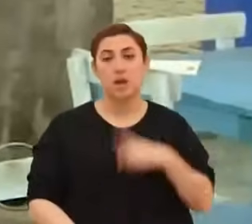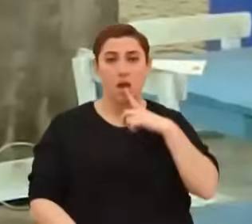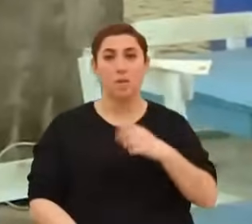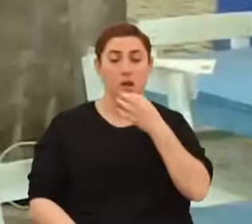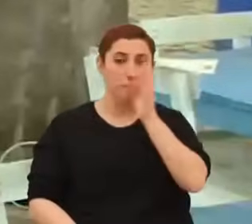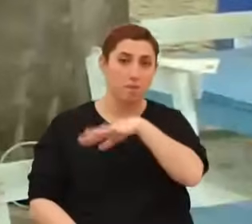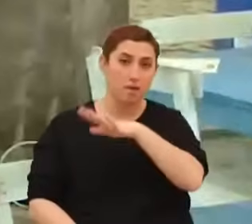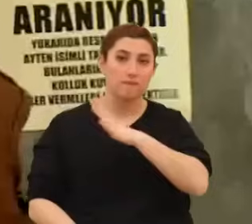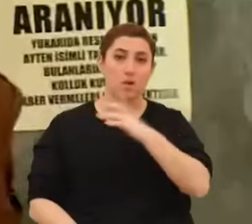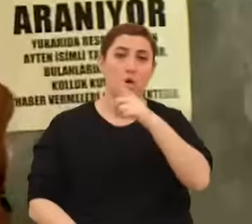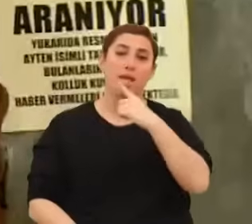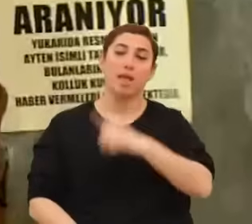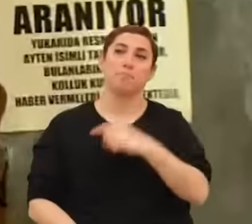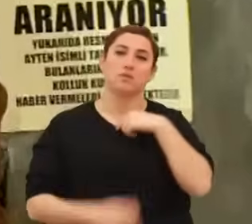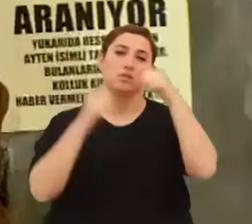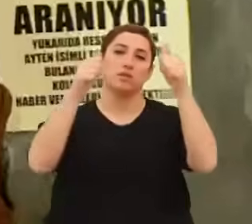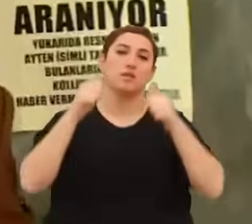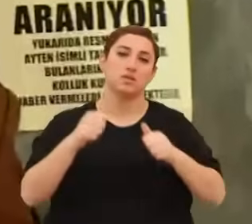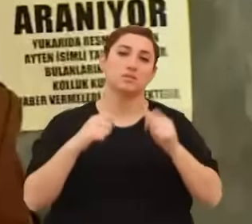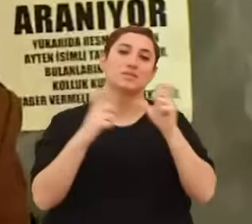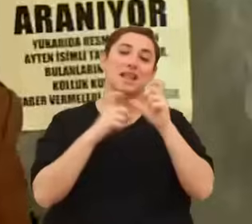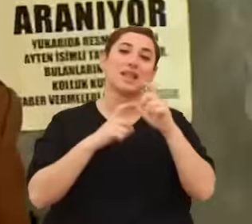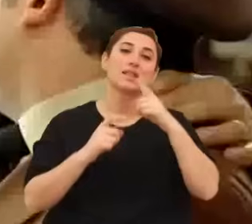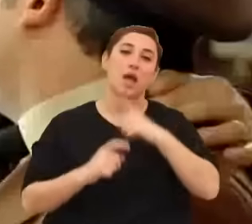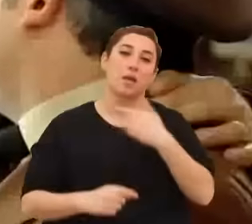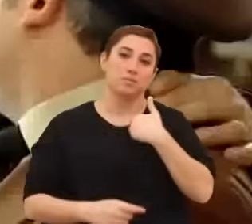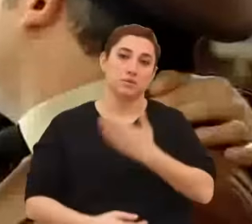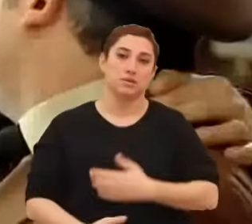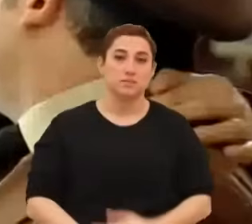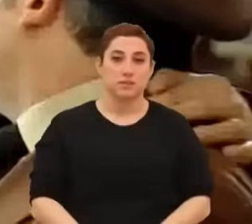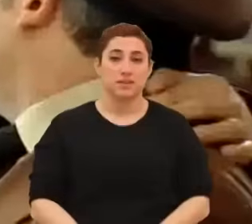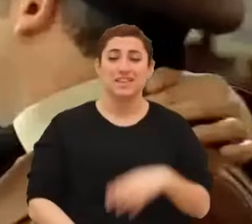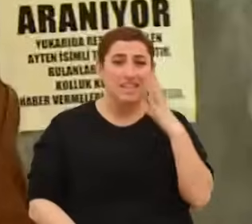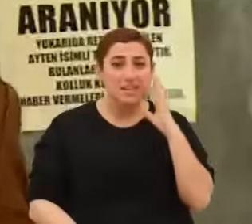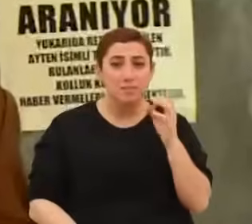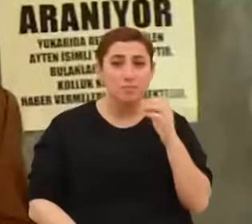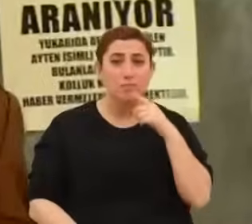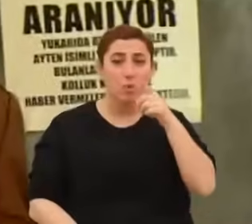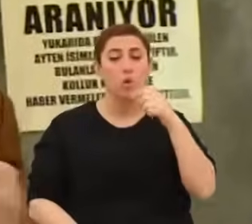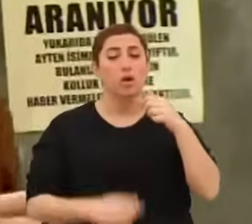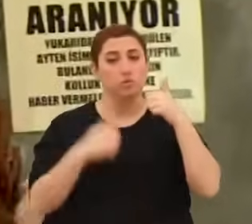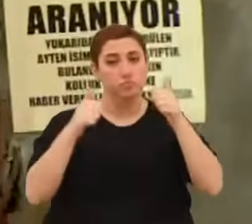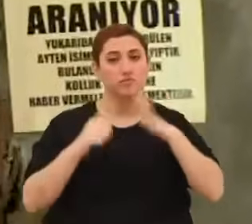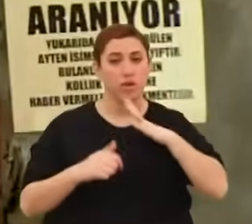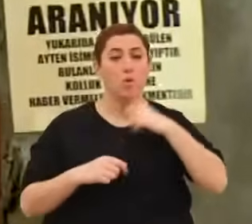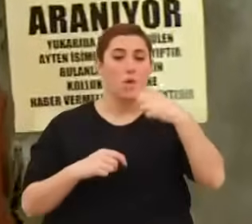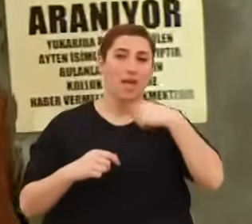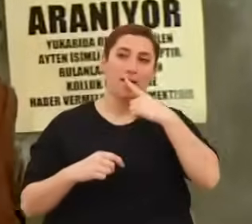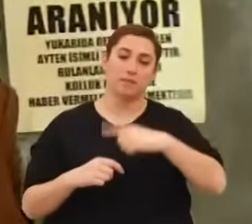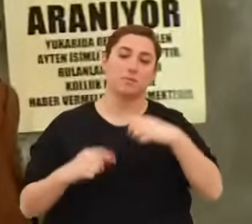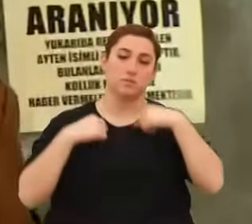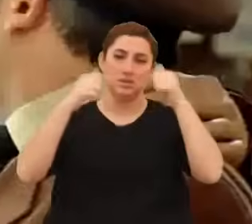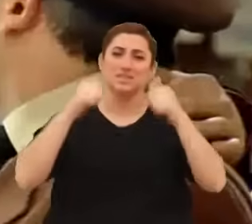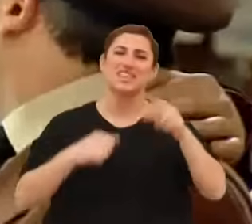amirimin de haberi var yani onun emriyle astım. Selahattin amirimin. Kimin? Onun onayı var, onun emriyle ben astım. Ben